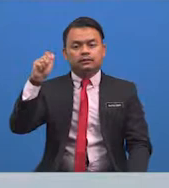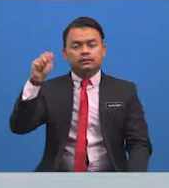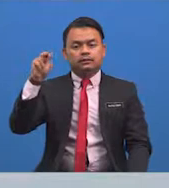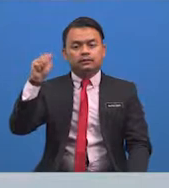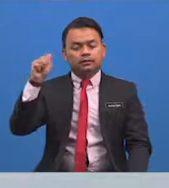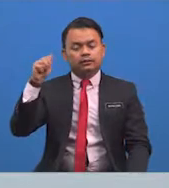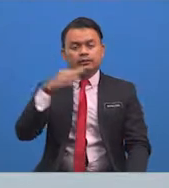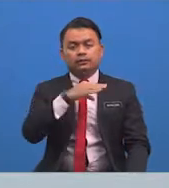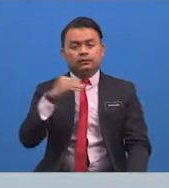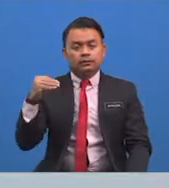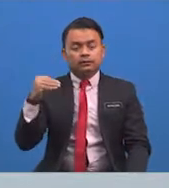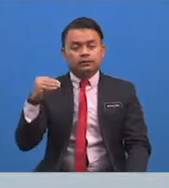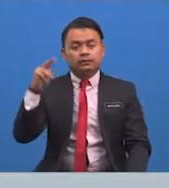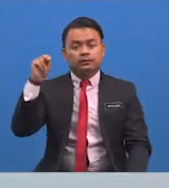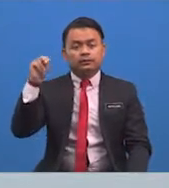nitrus oksida.